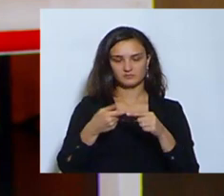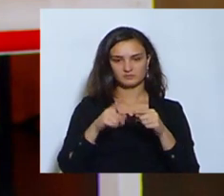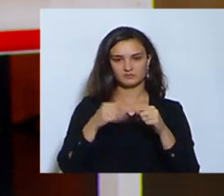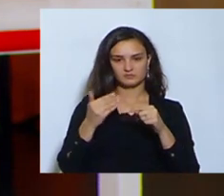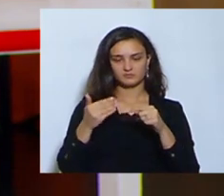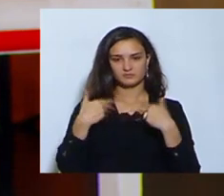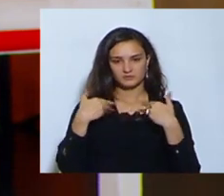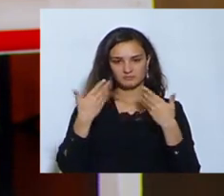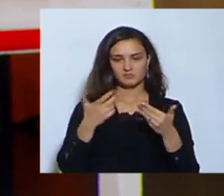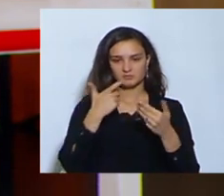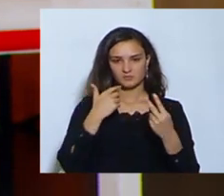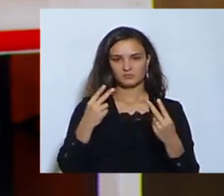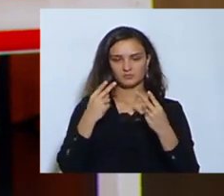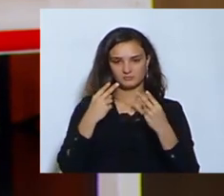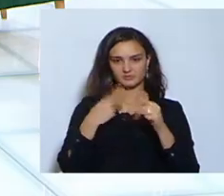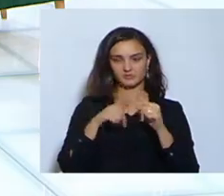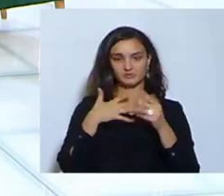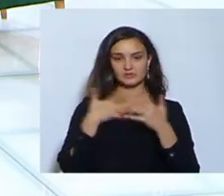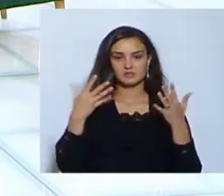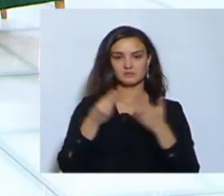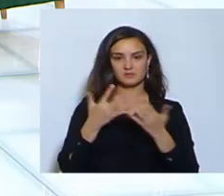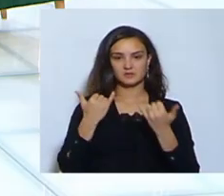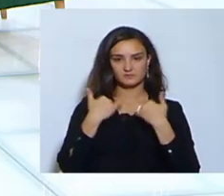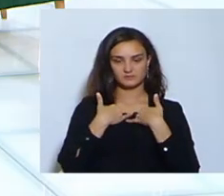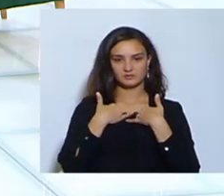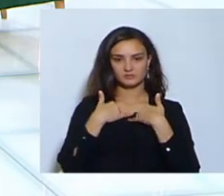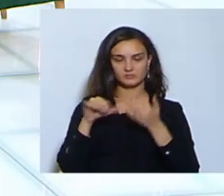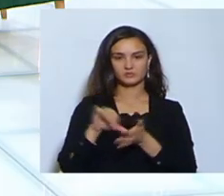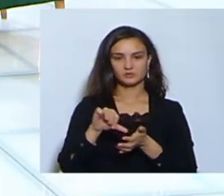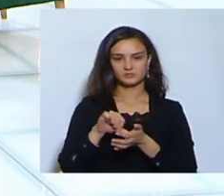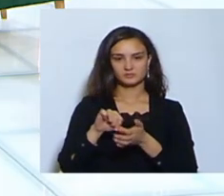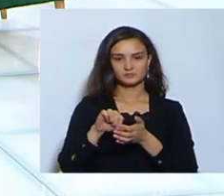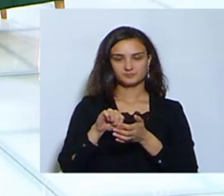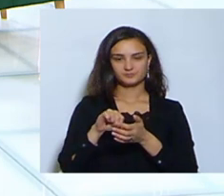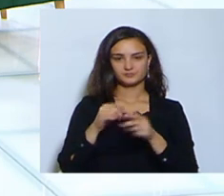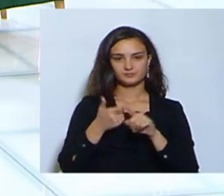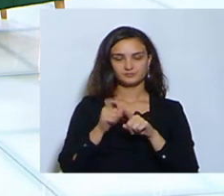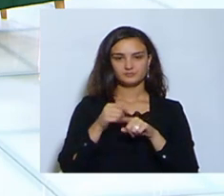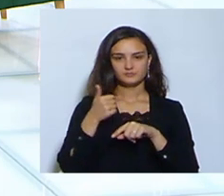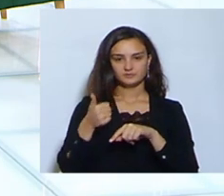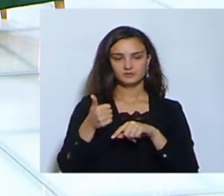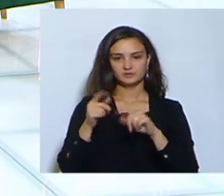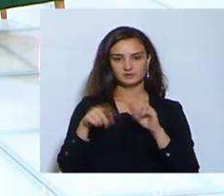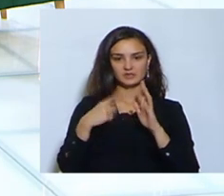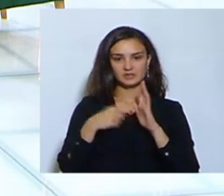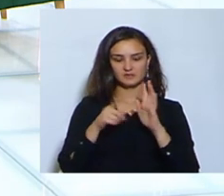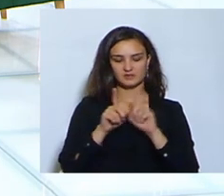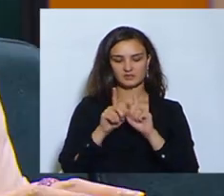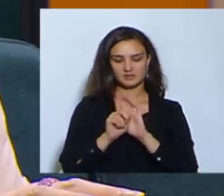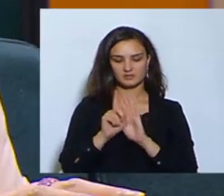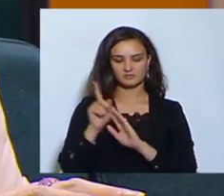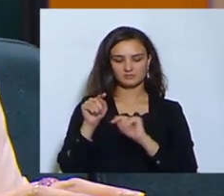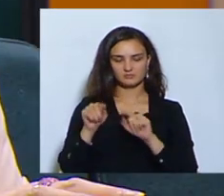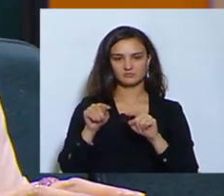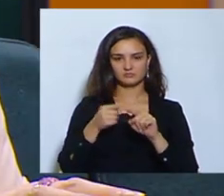მოგდანით. მივესალმები მაყურებელს, ჩემთვის დიდი პატივია ამ გადაცემაში მონაწილეობის მიღება. ძალიან კარგია კითხვა, რომ ესე დაისვა,